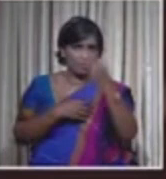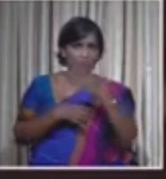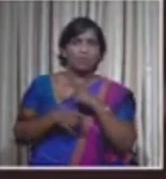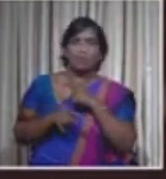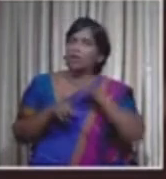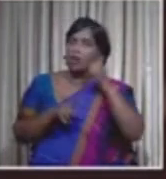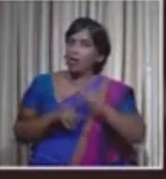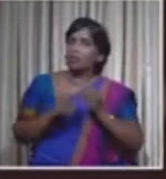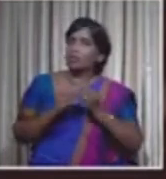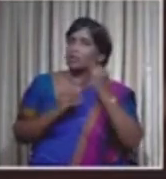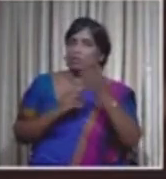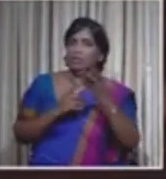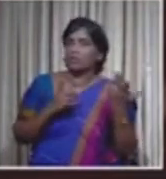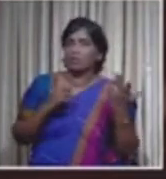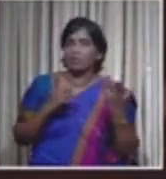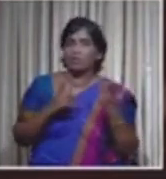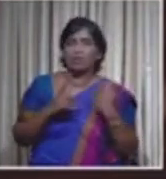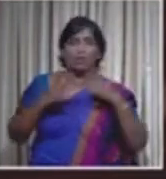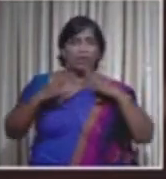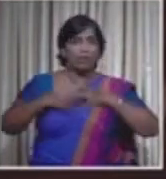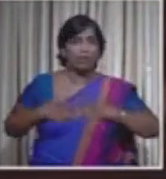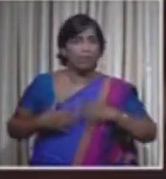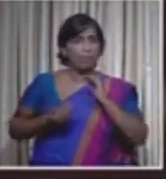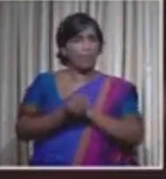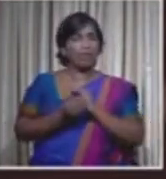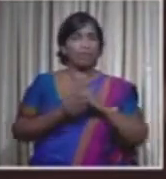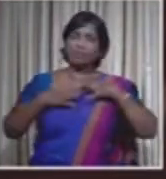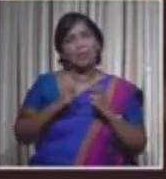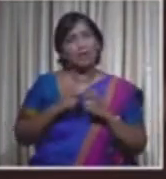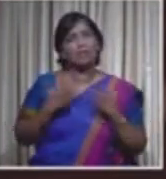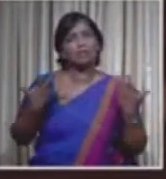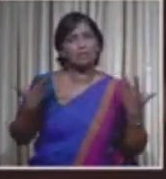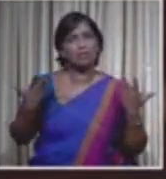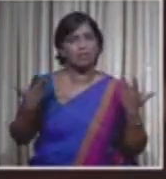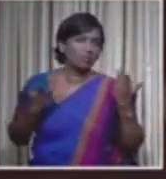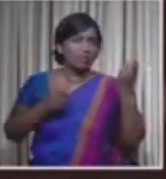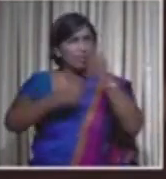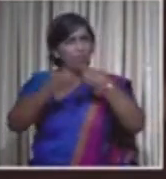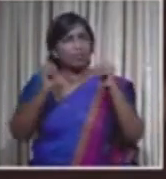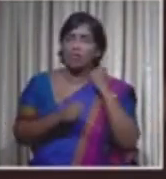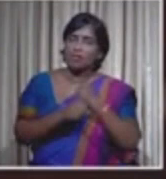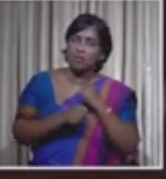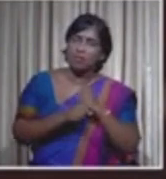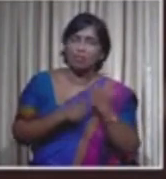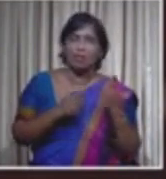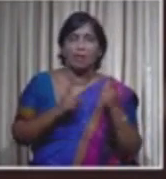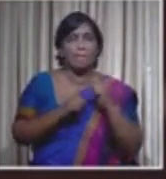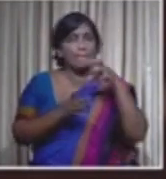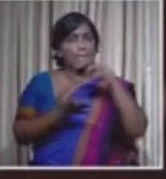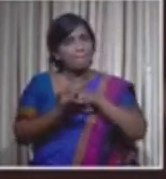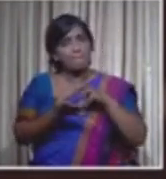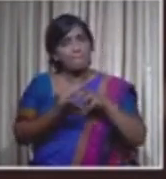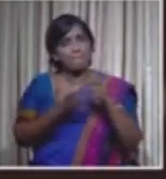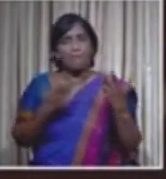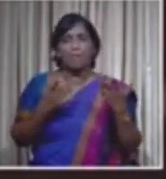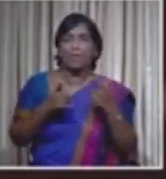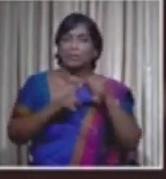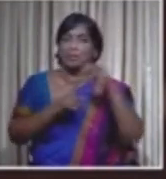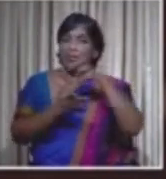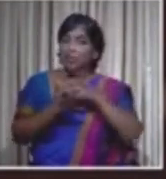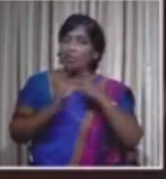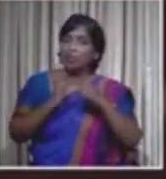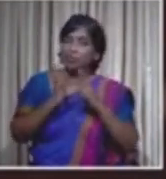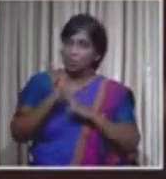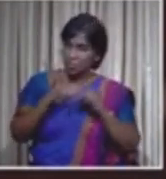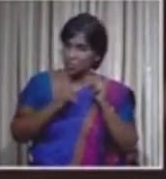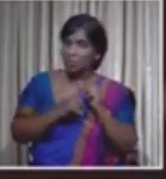ඒ අවස්ථාවේ දීලා දී. ඉතින් මේකේ ලයිෆ් ජැකට් එහෙම දාගෙන ගියා නම් නලිමන්තුමා මේක වෙන්නේ නැහැ. ඉතින් කවුරු කරුවා? ආණ්ඩුව කරුවා, ප්‍රාදේශ සභාව කරුවා. ඒ ප්‍රාදේශ සභාව UMP